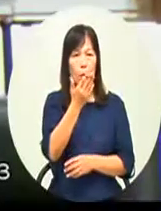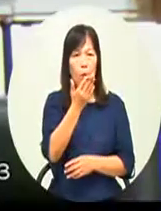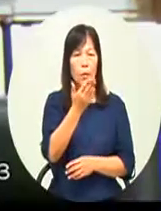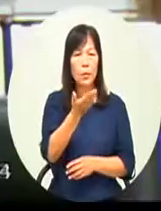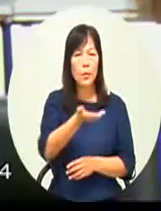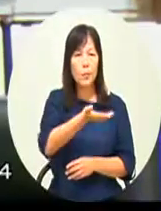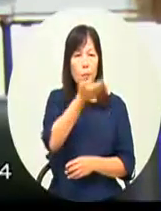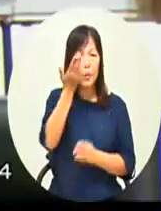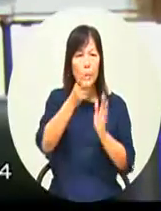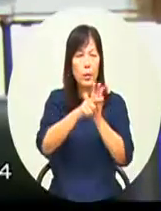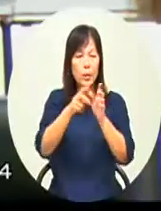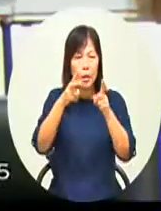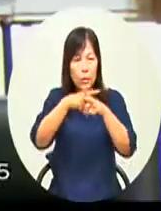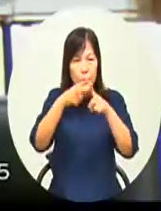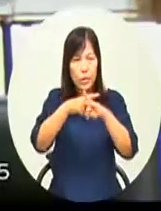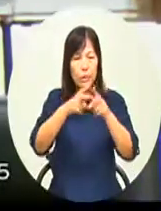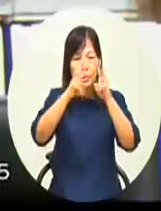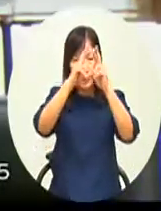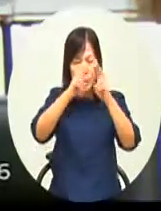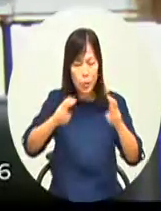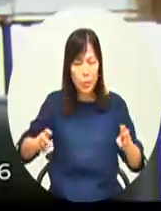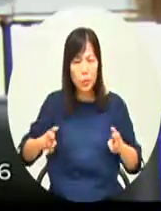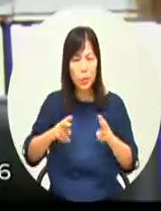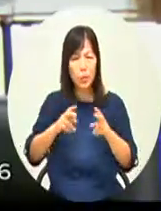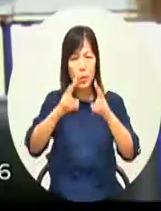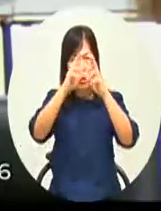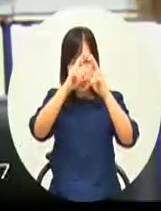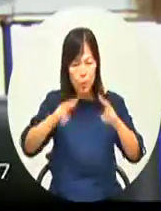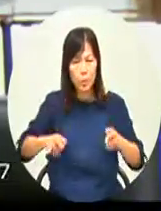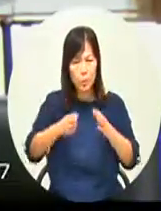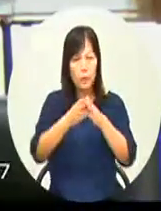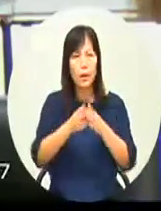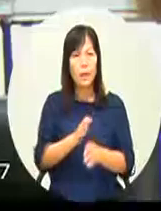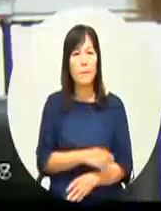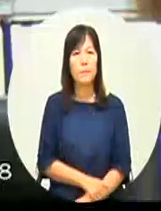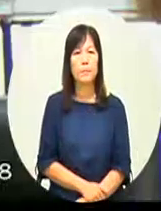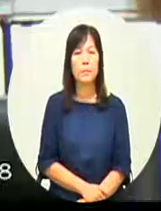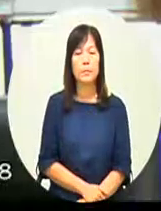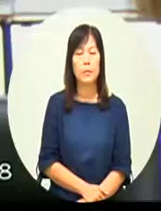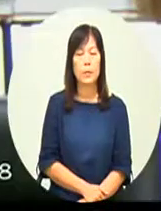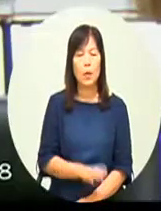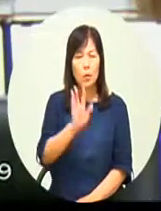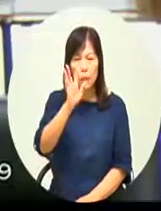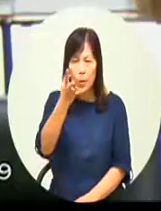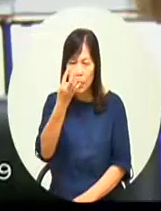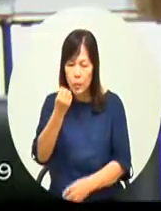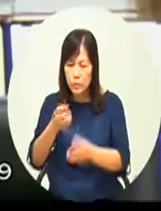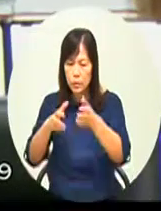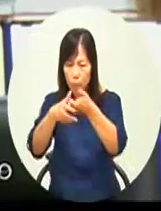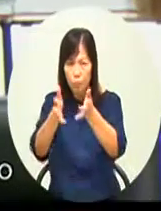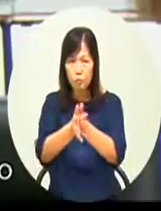发小型的露营区。但是有一些部落